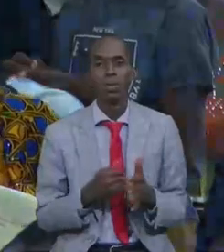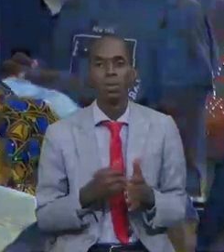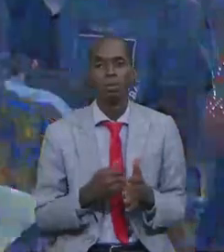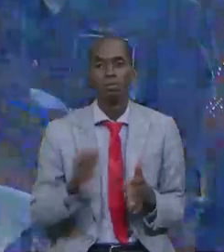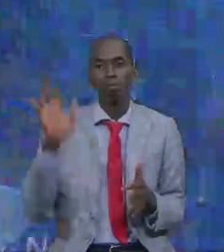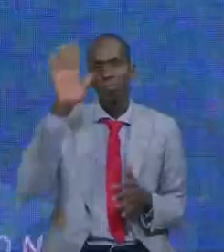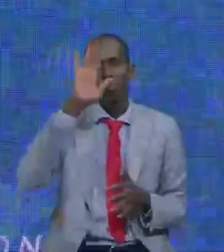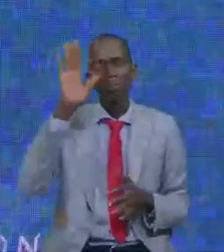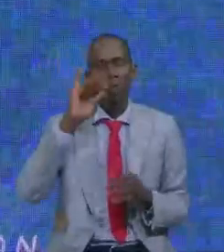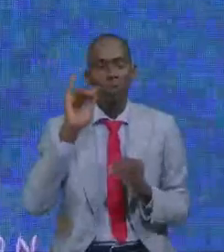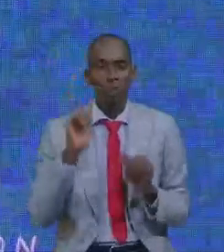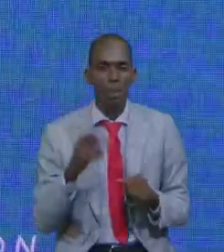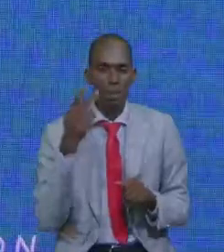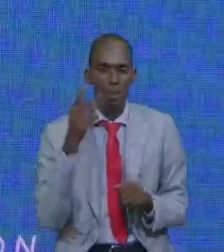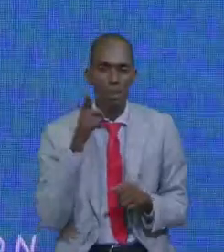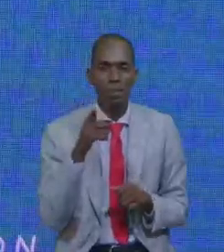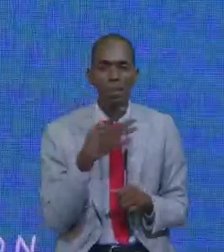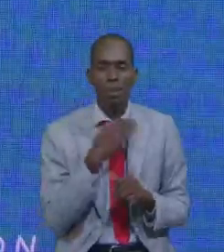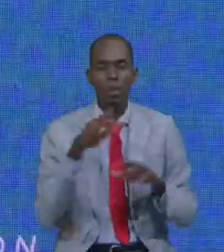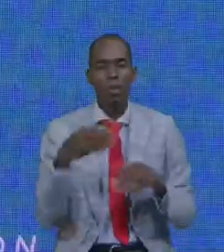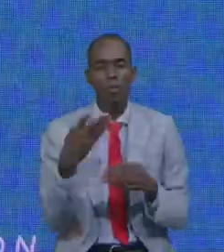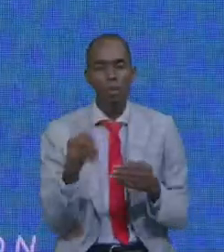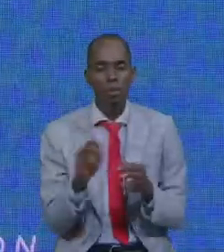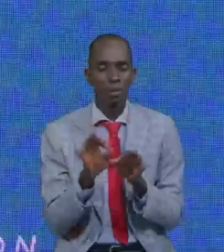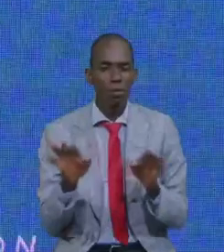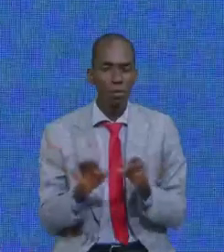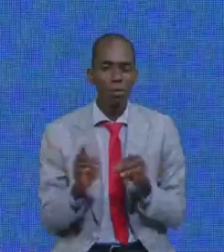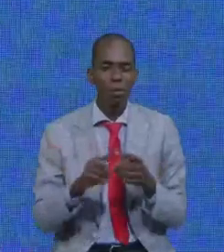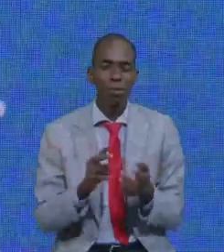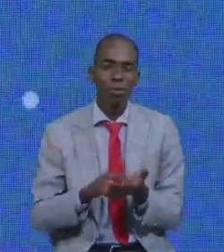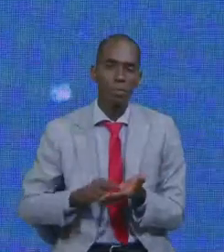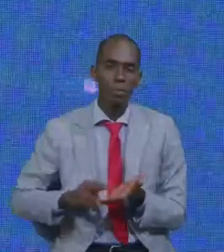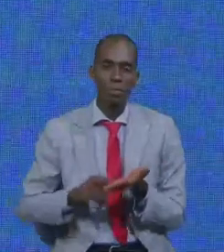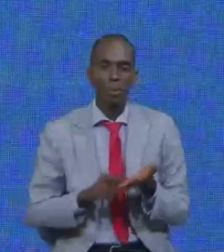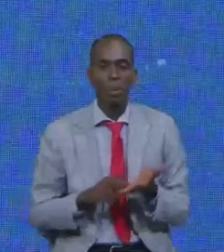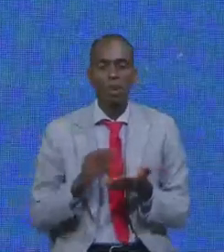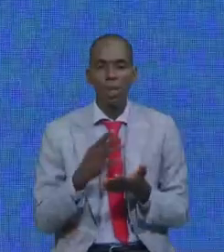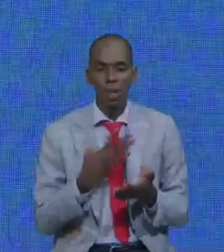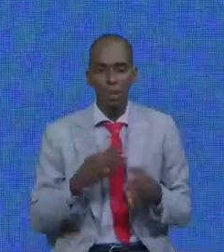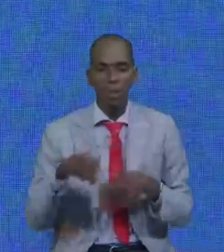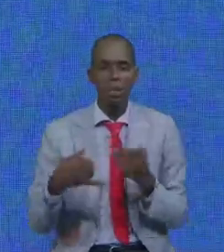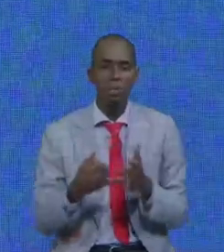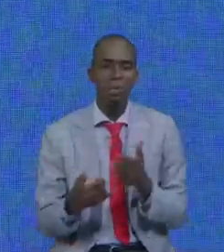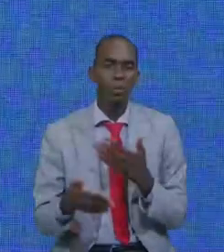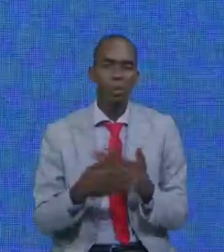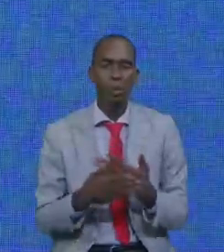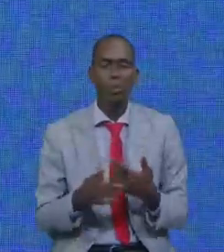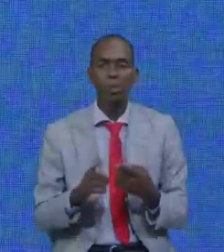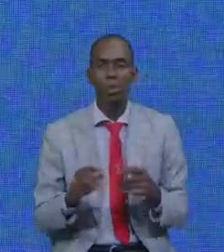Si vous n'avez pas encore reçu le formulaire, s'il vous plaît, indiquez en levant votre main pour qu'on puisse vous identifier,